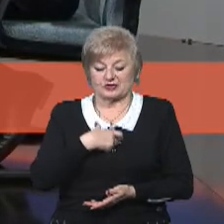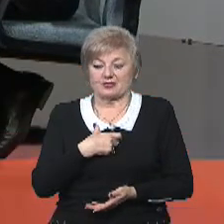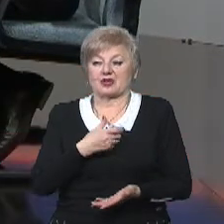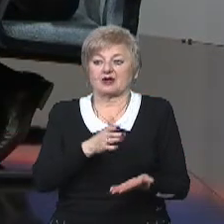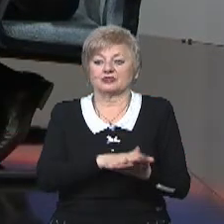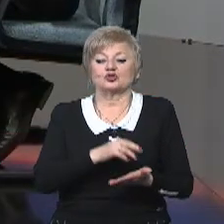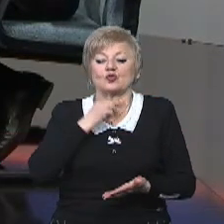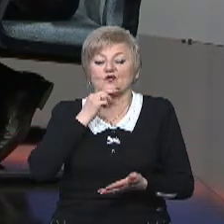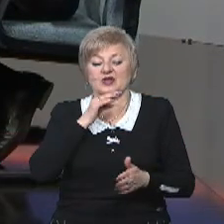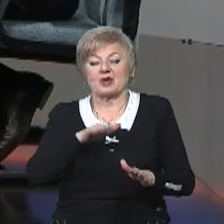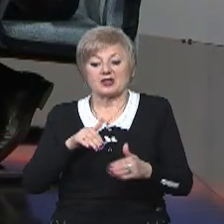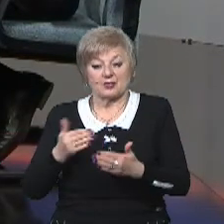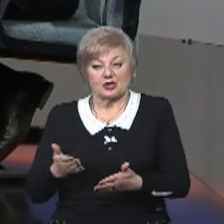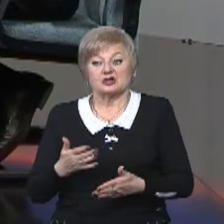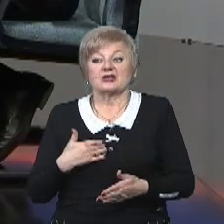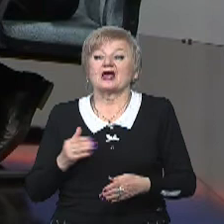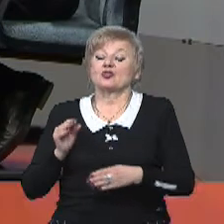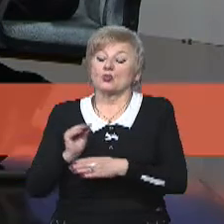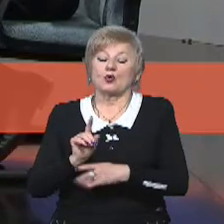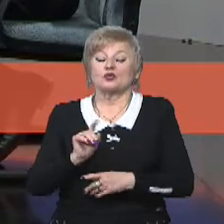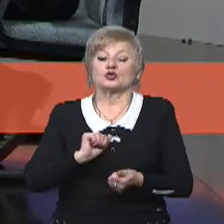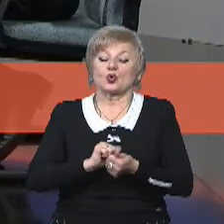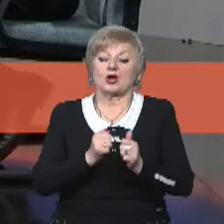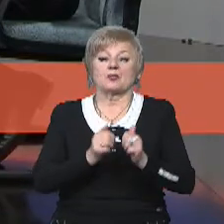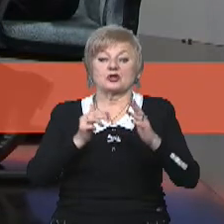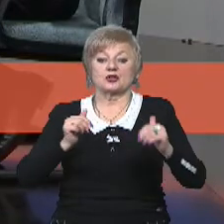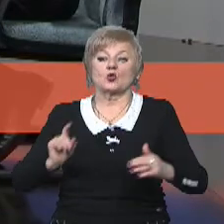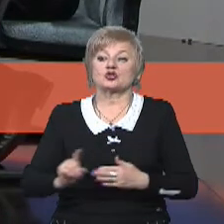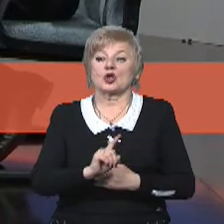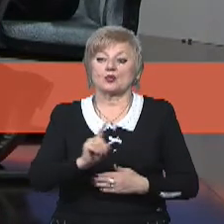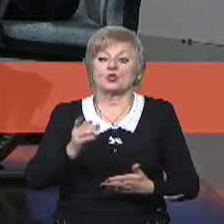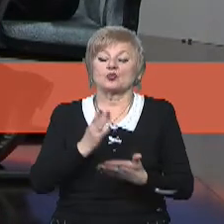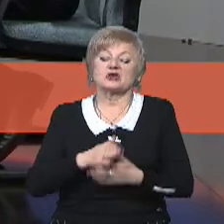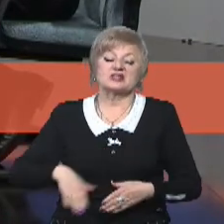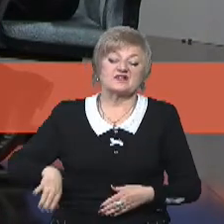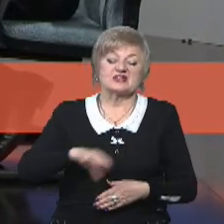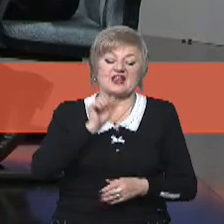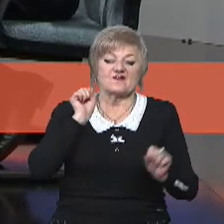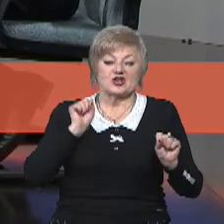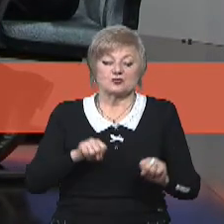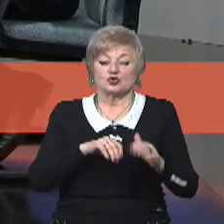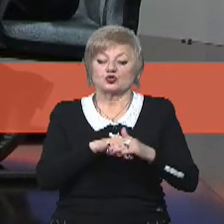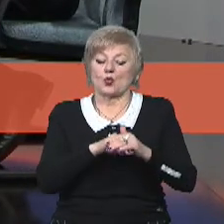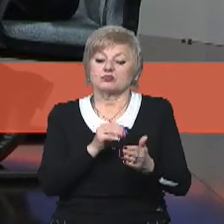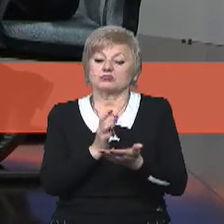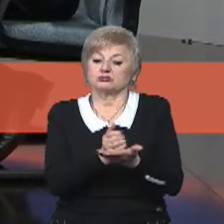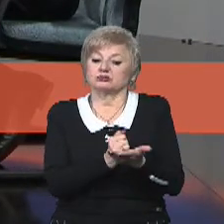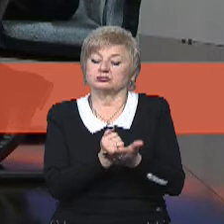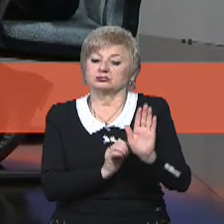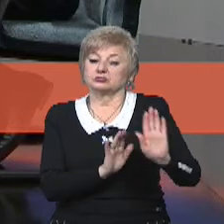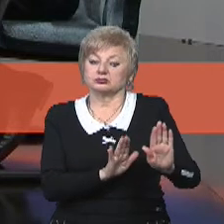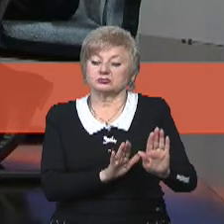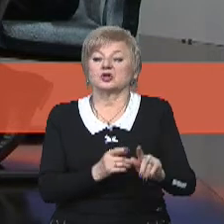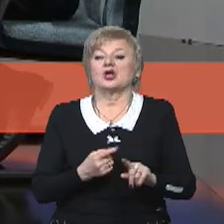привертали повагу. Я додам до цього, що Кам'янсько-Дніпровський музей має всі можливості для зберігання такого роду